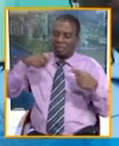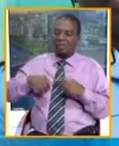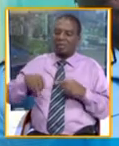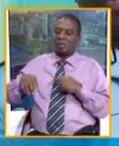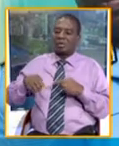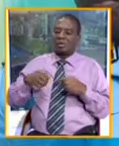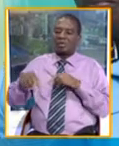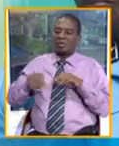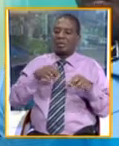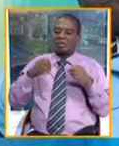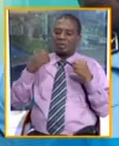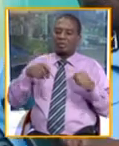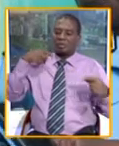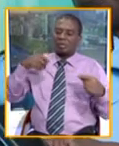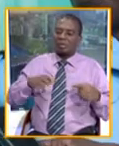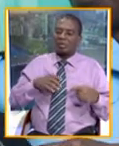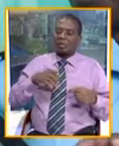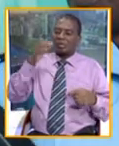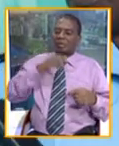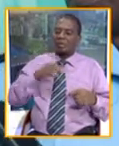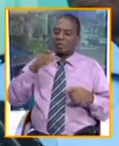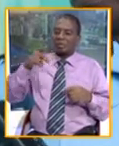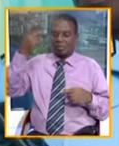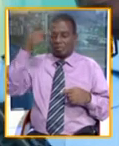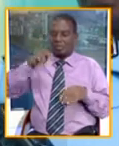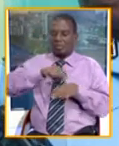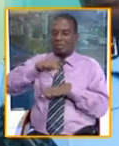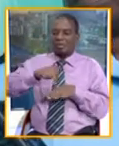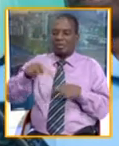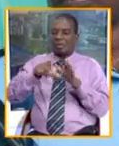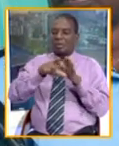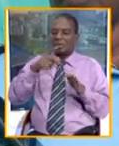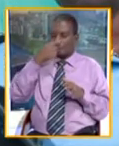beaucoup de bien à la police nationale. Donc on s'est dit, voilà,